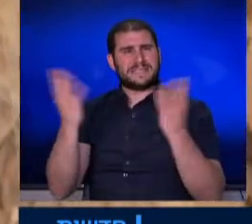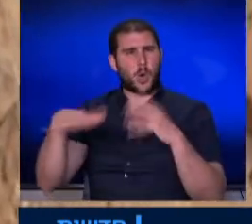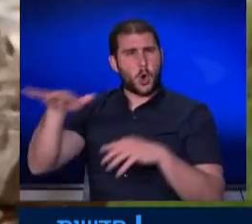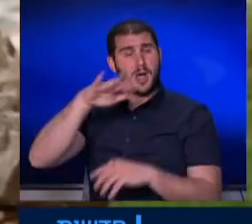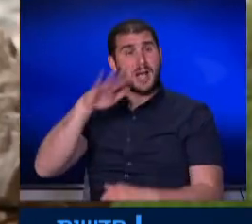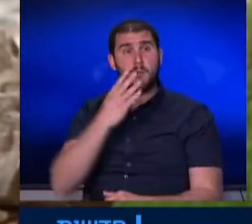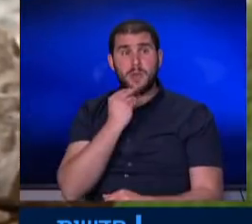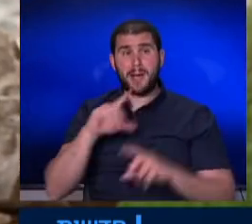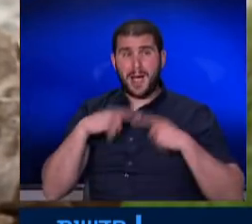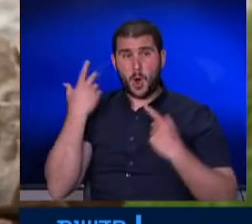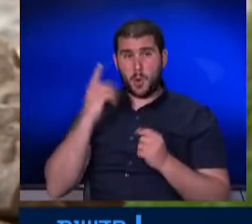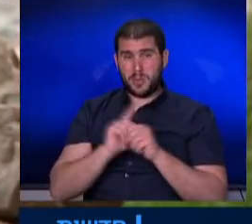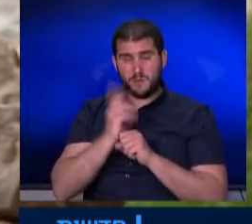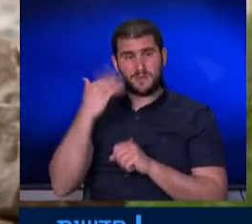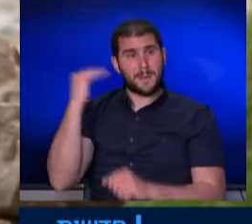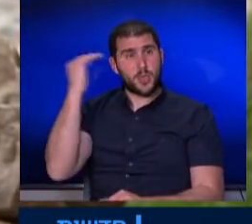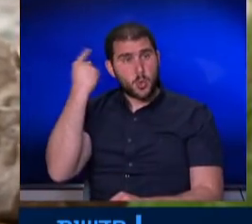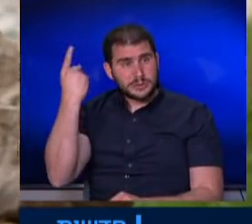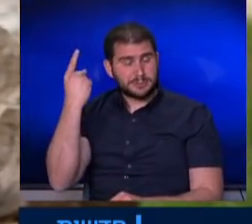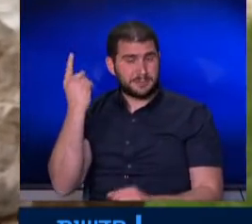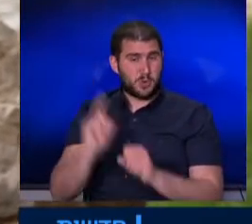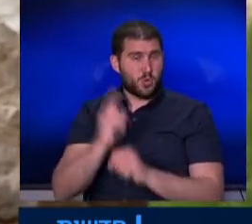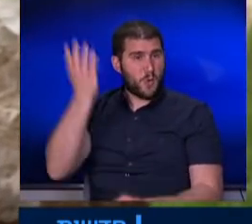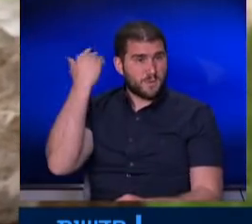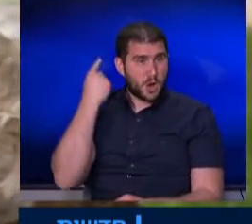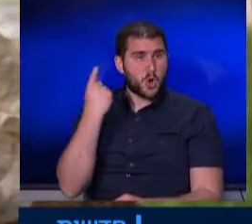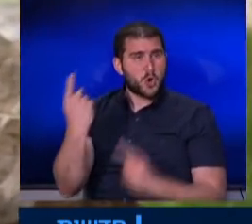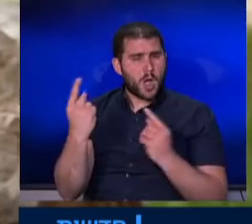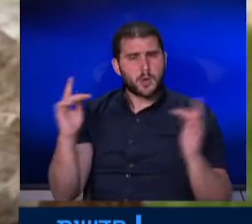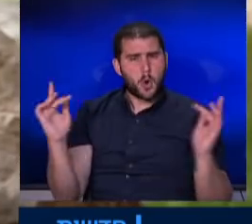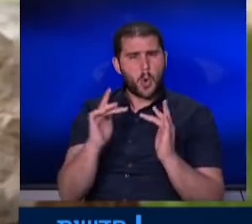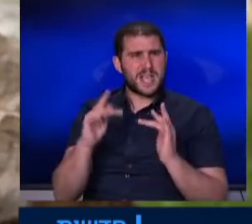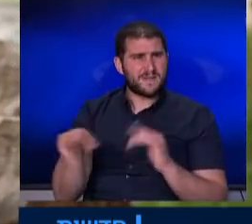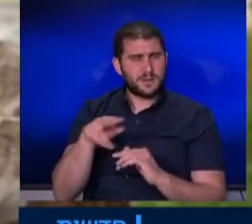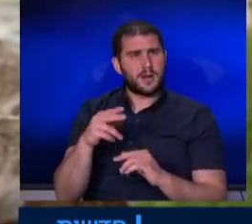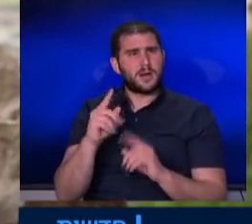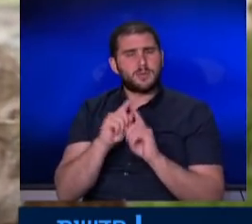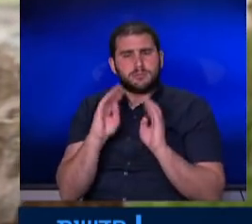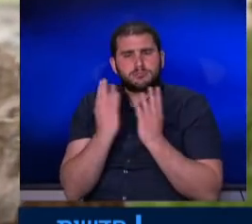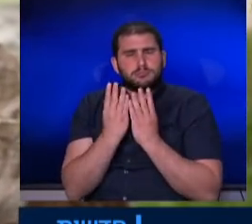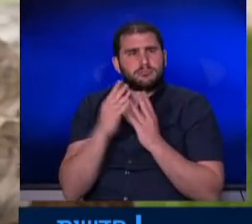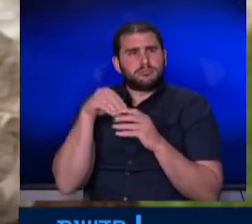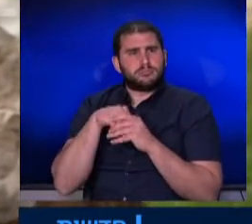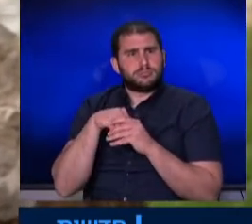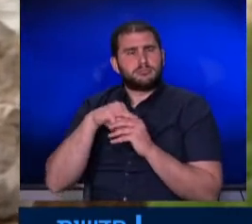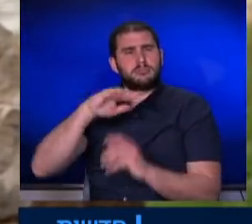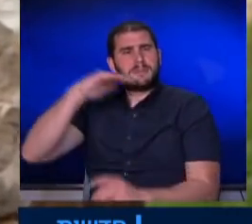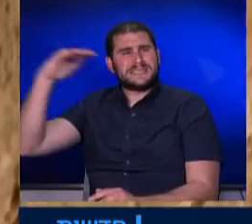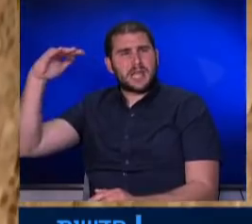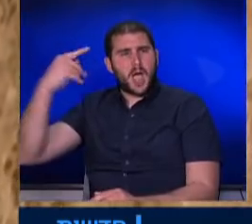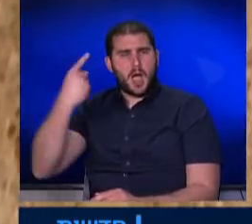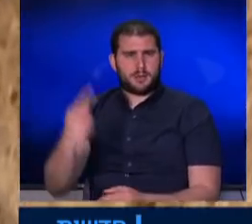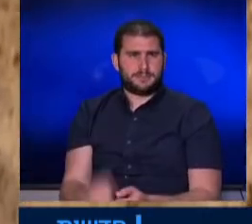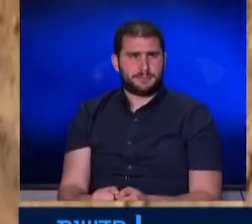היהודים שחיו באותה עת וגם הדרוזים באותה עת, כל אחד מול האויב שלו ביצר את עצמו בפסגת ההר